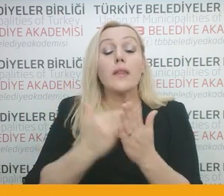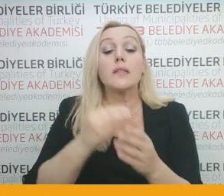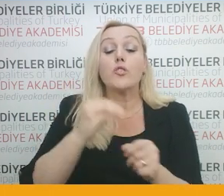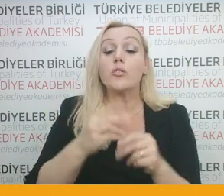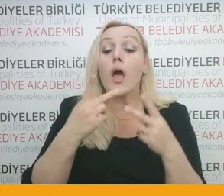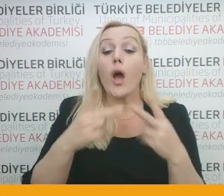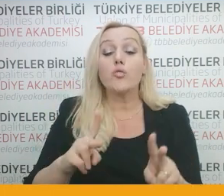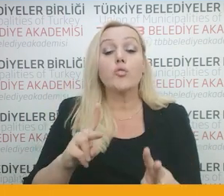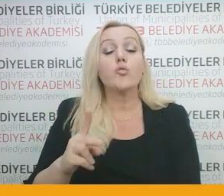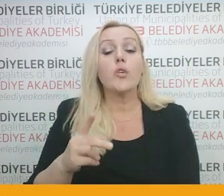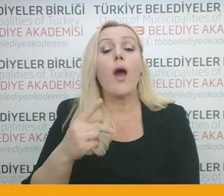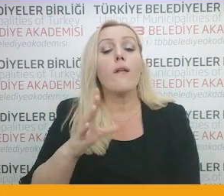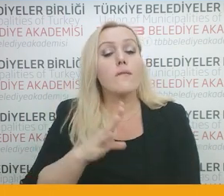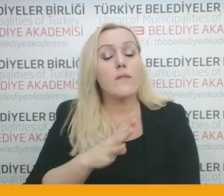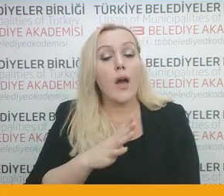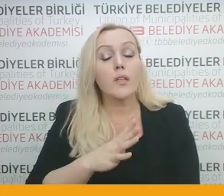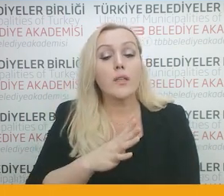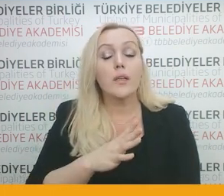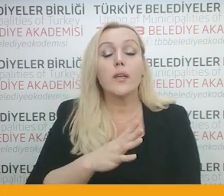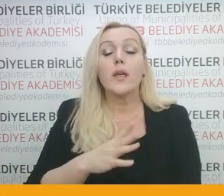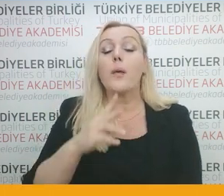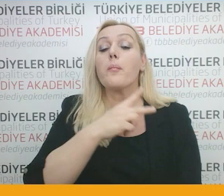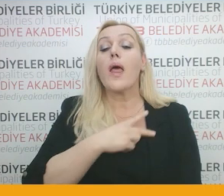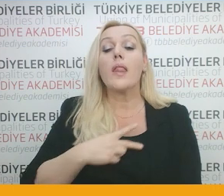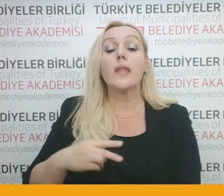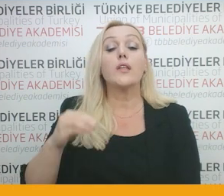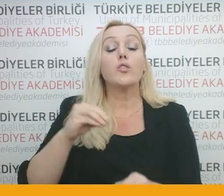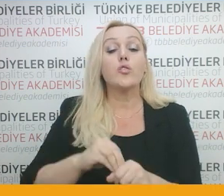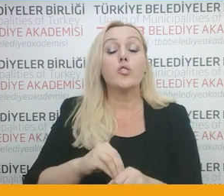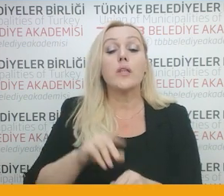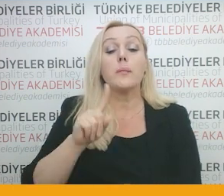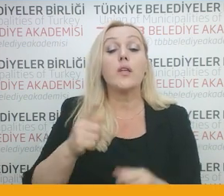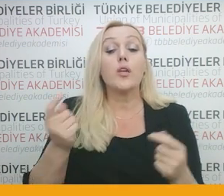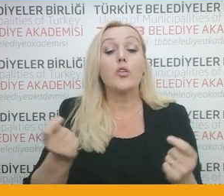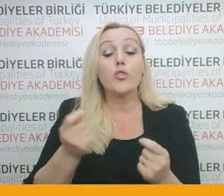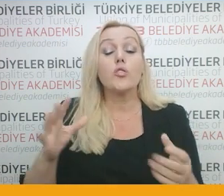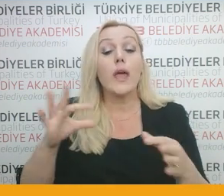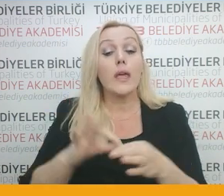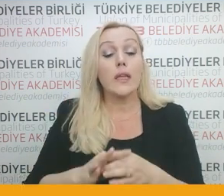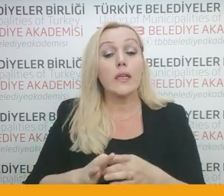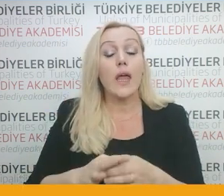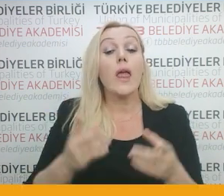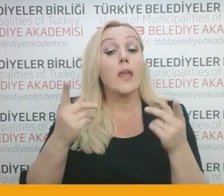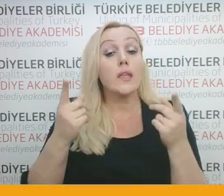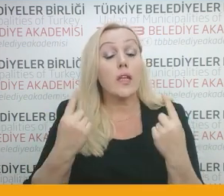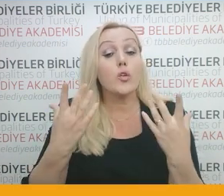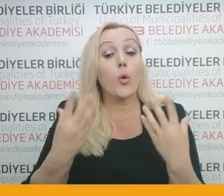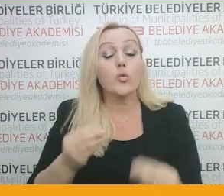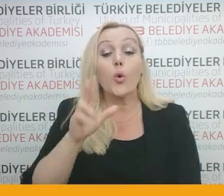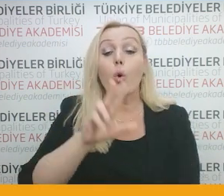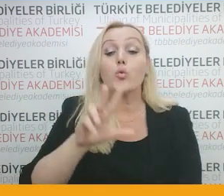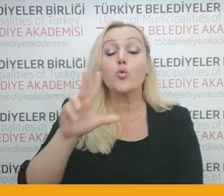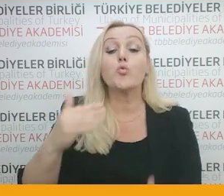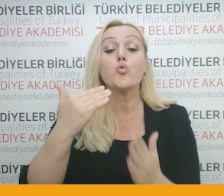koymuş arkadaşlar. Eğer bir belediyede bir işte görevlendirildiysek bu konuyu mutlaka 33.